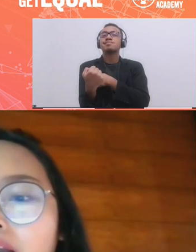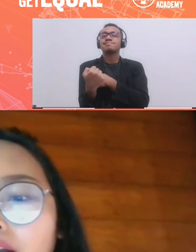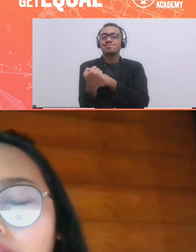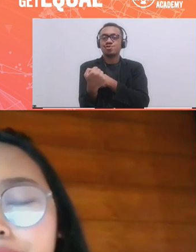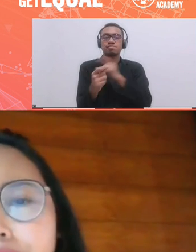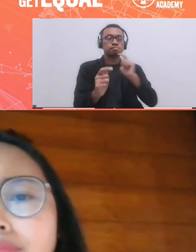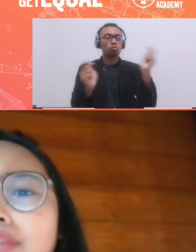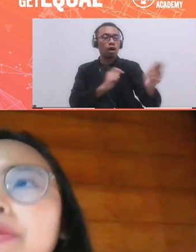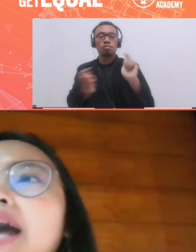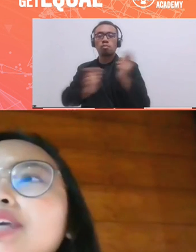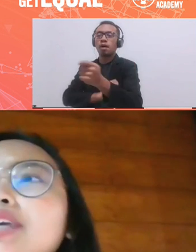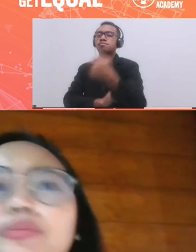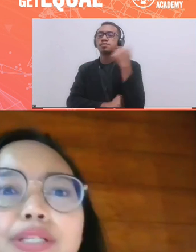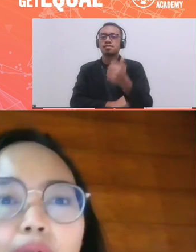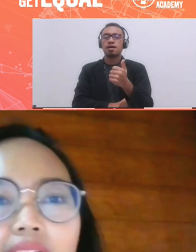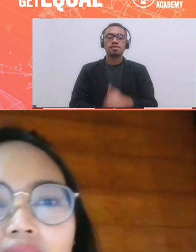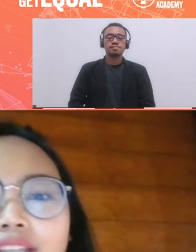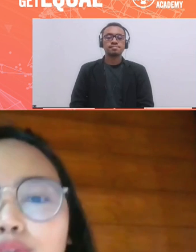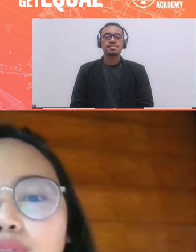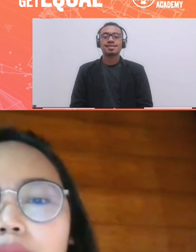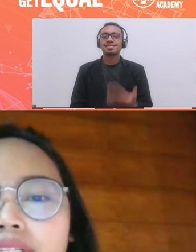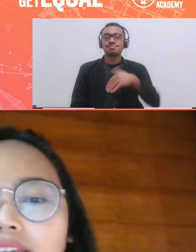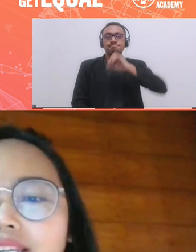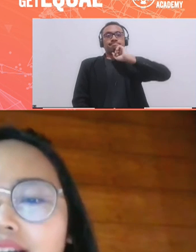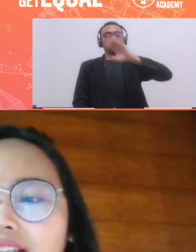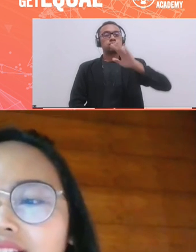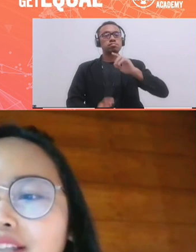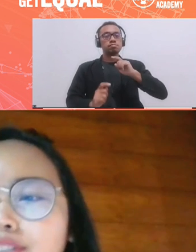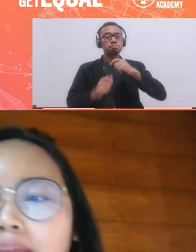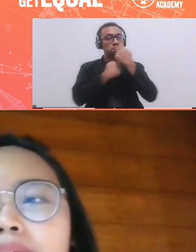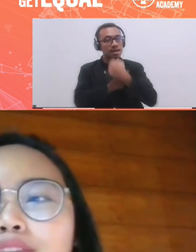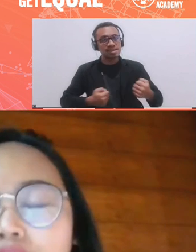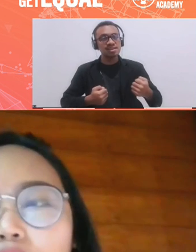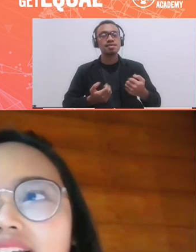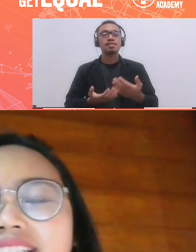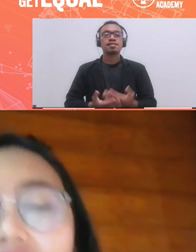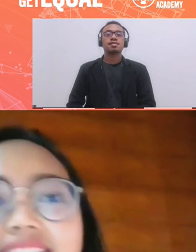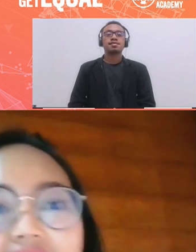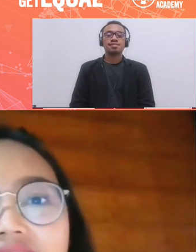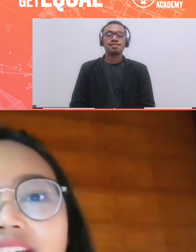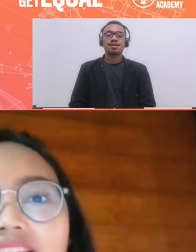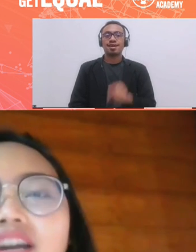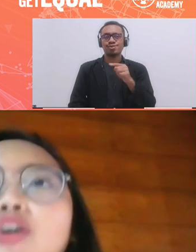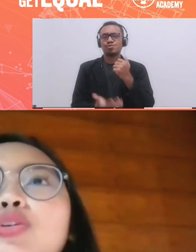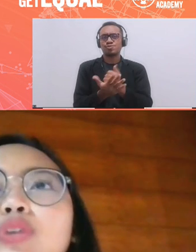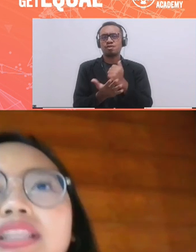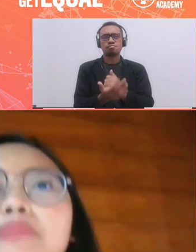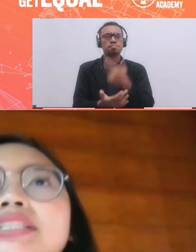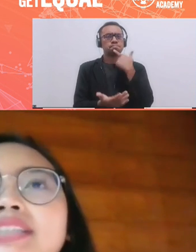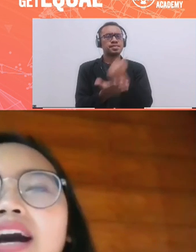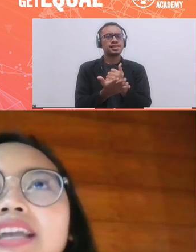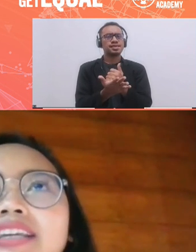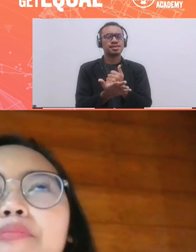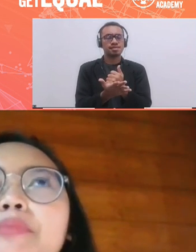namanya berani untuk bersuara itu sudah menjadi salah satu stepping stone yang sangat signifikan untuk